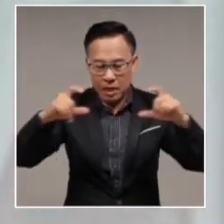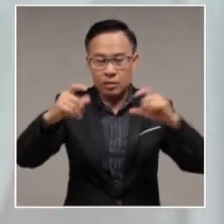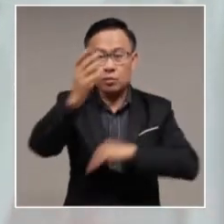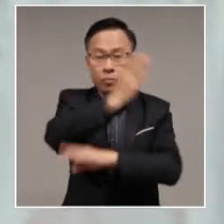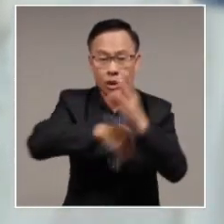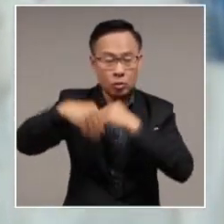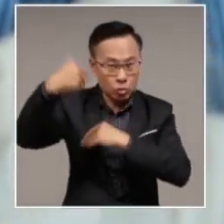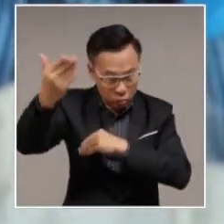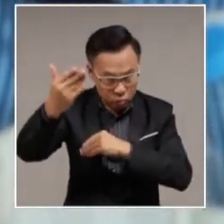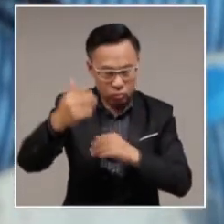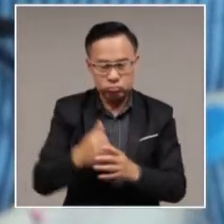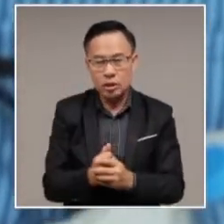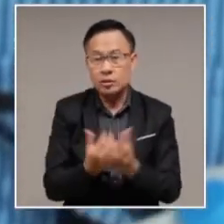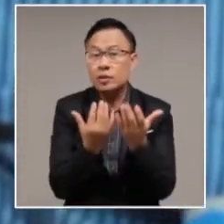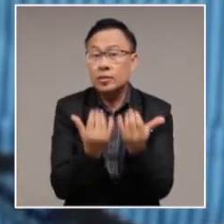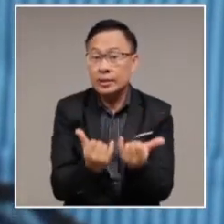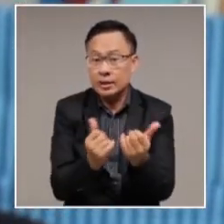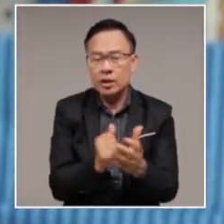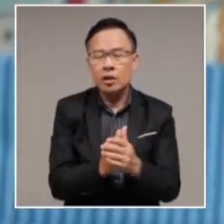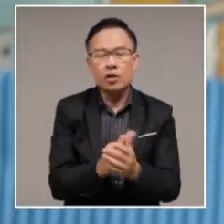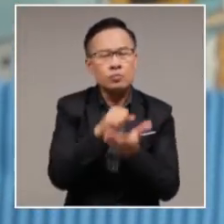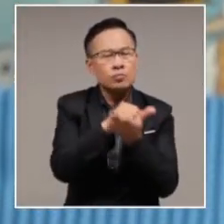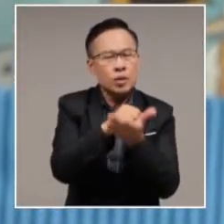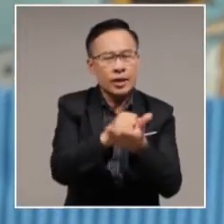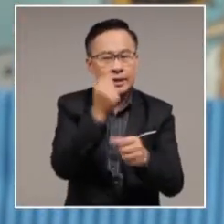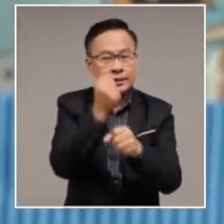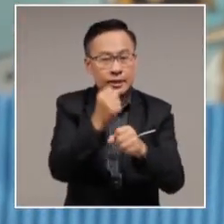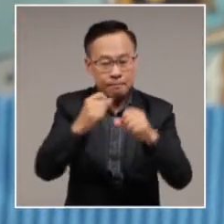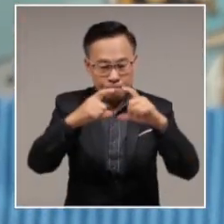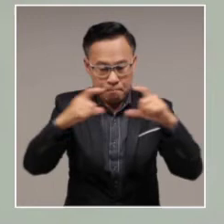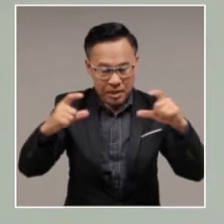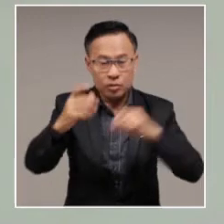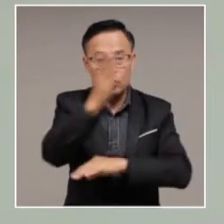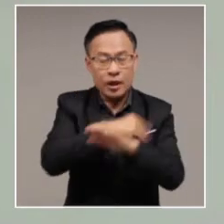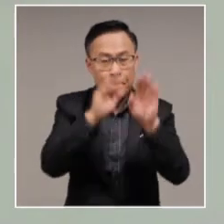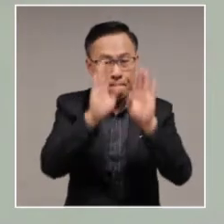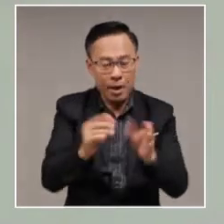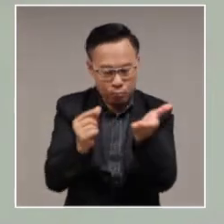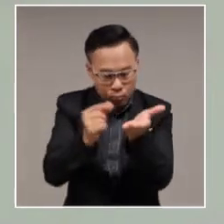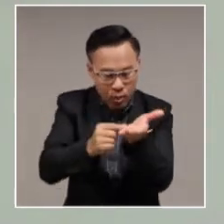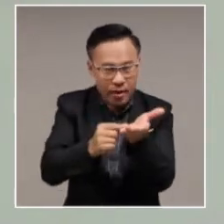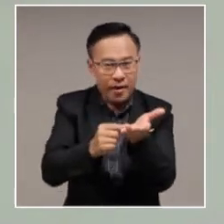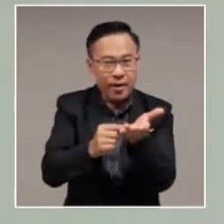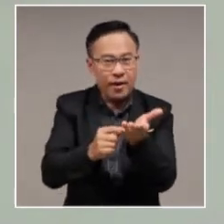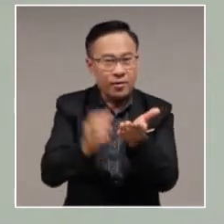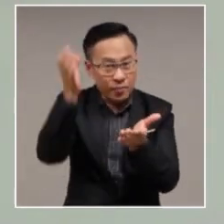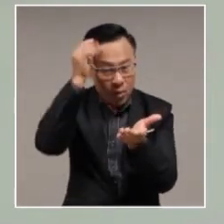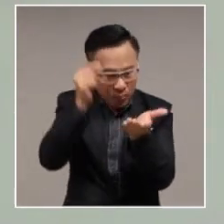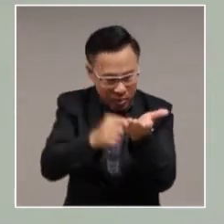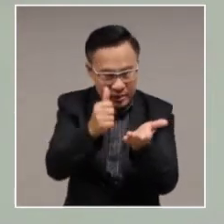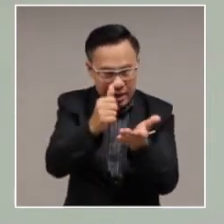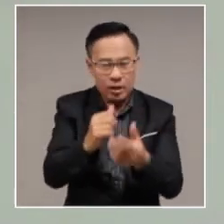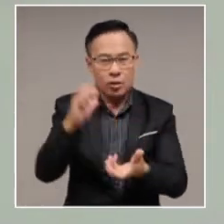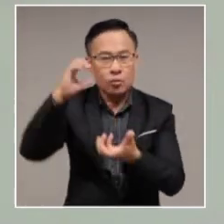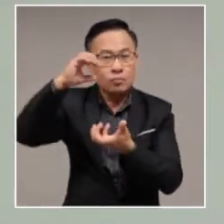ตรประจำตัวคนพิการนะคะซึ่งตอนนี้เนี่ยเราก็มีบริการที่เป็นสมาร์ทการ์ดนะคะ เราได้